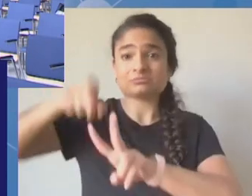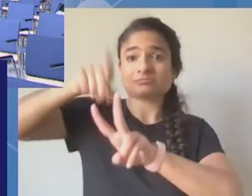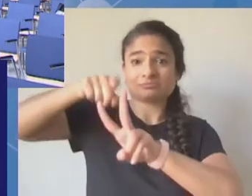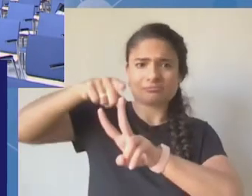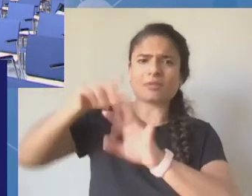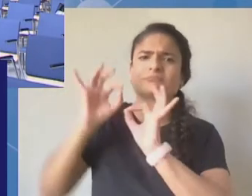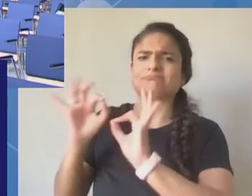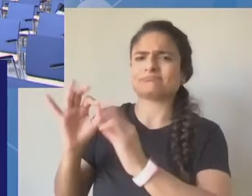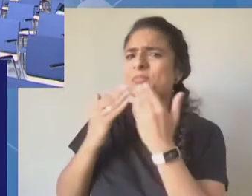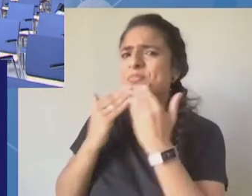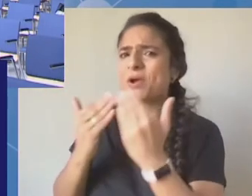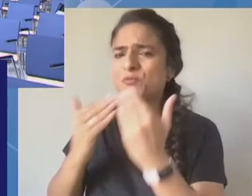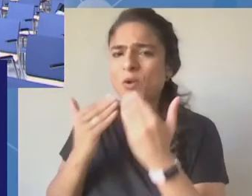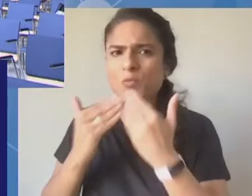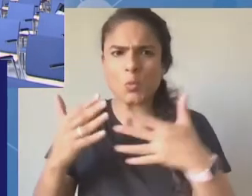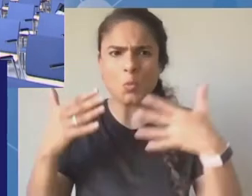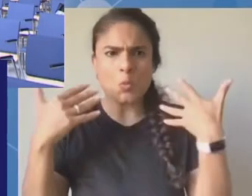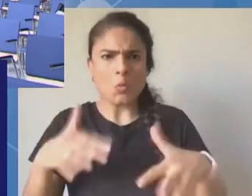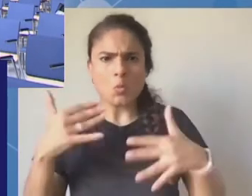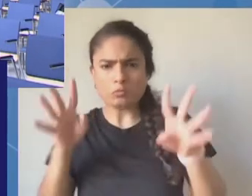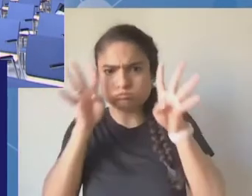我相信这个板块会是非常有建议性的吧。跟我们在一起，还有 Maria Francesca，